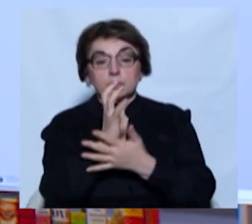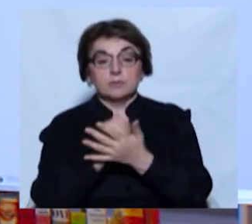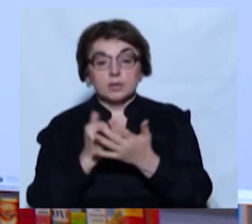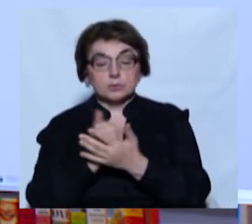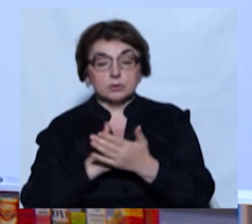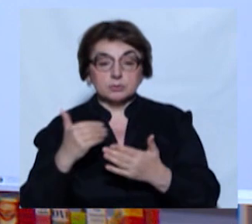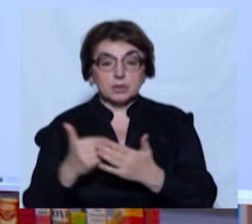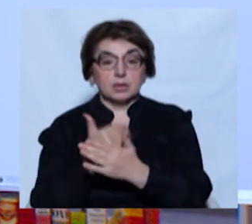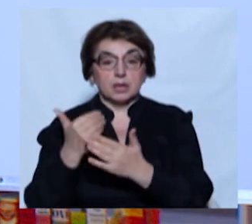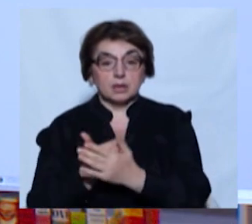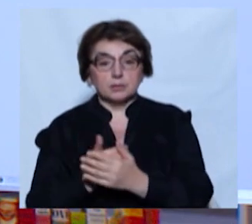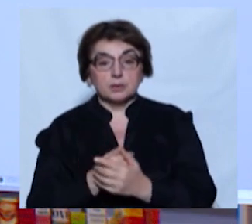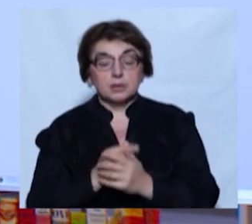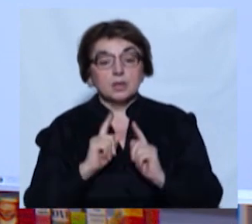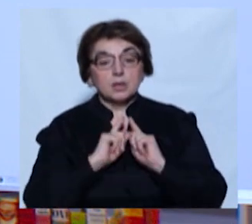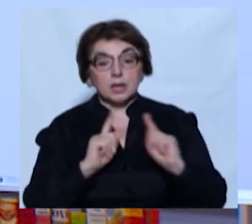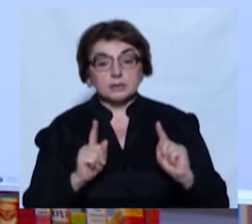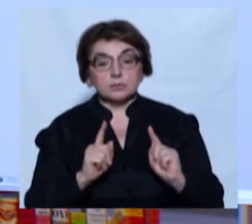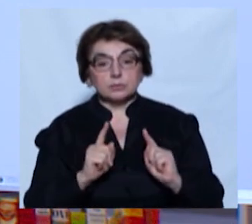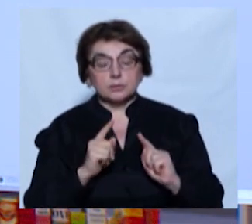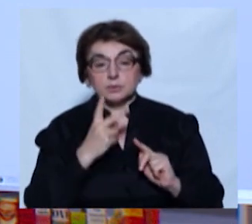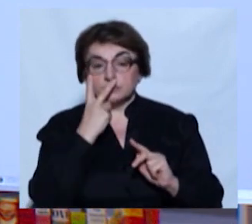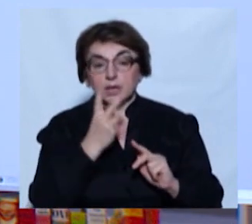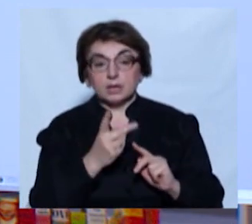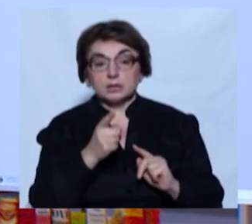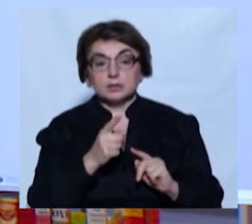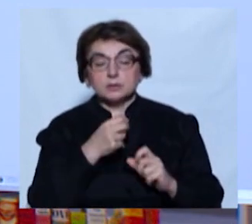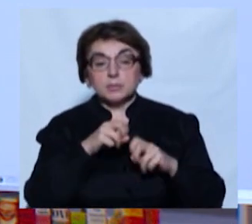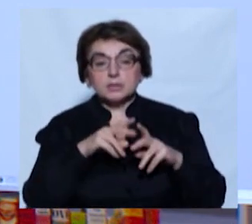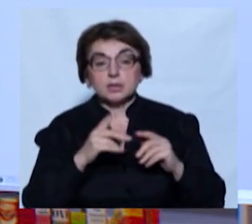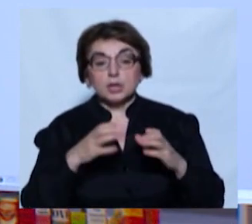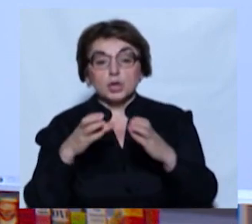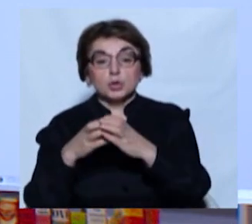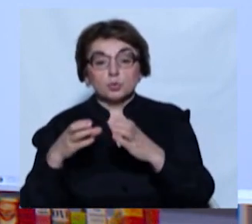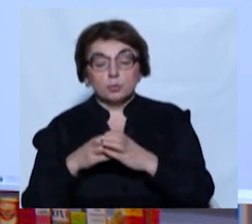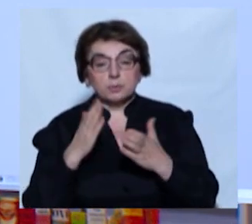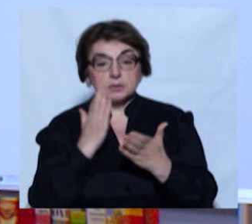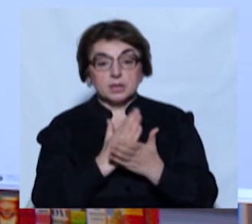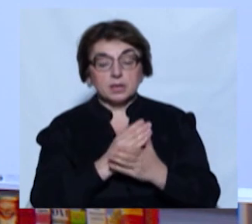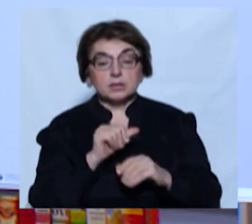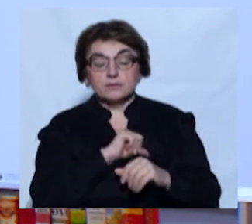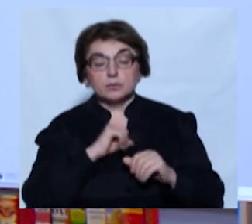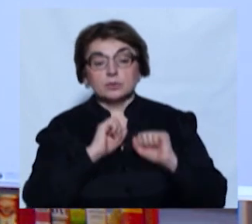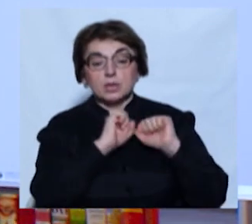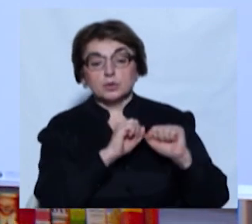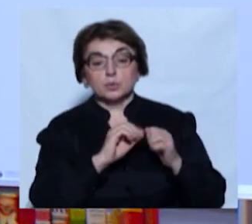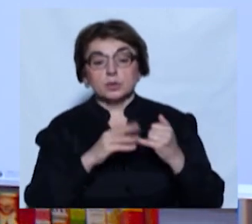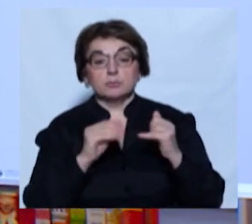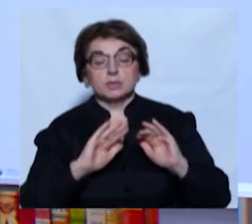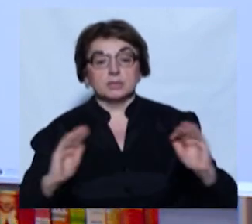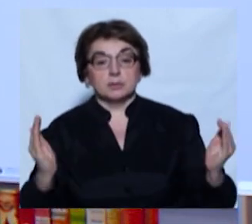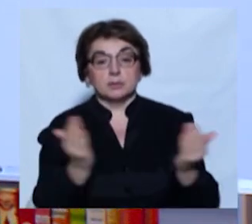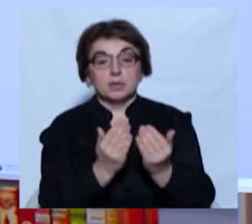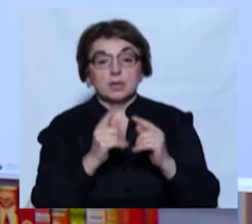განახლების თვალსაზრისით და განსაკუთრებით გავარჩიეთ და გამოყავით თუ რა კატეგორიებისგან შედგება დაცული ტერიტორიები, განვიხილეთ